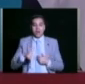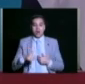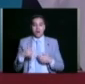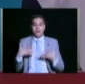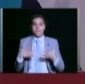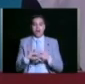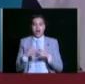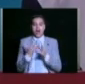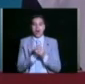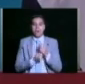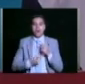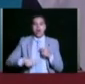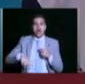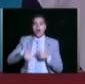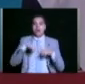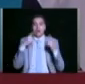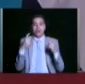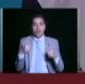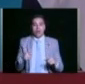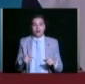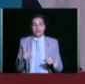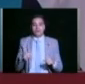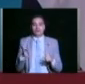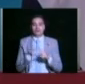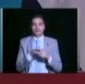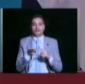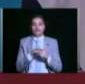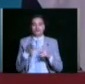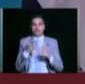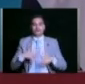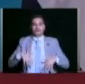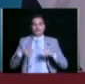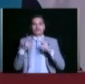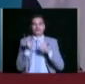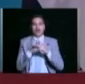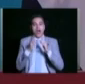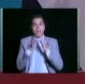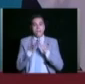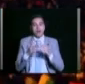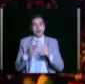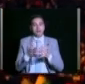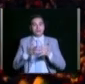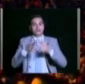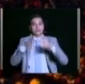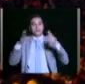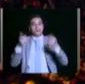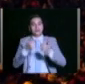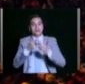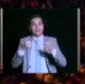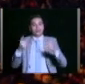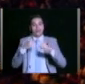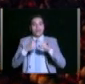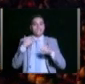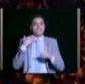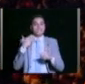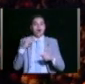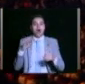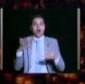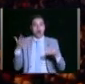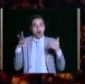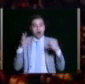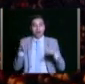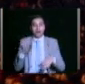اساسيه في المبادره عندنا محور المشروعات الكبرى ده احنا فعلا بنعمل فيه شركات مع كبار والمستثمرين